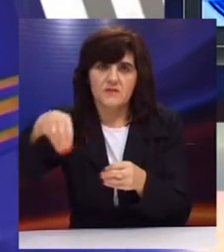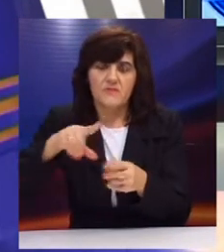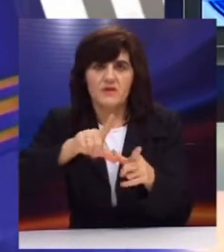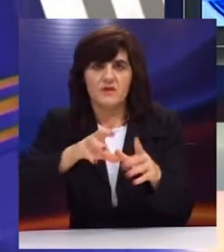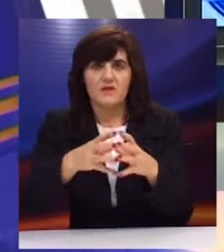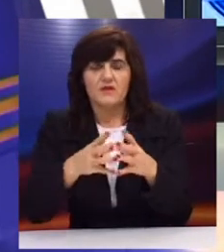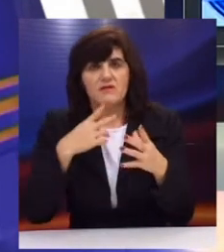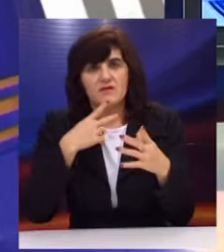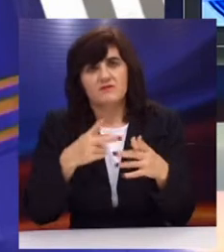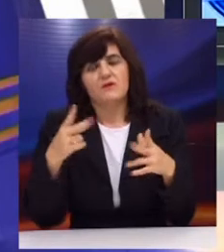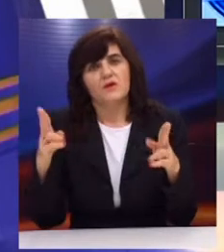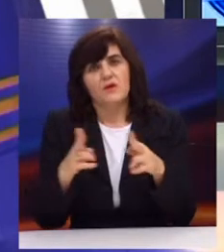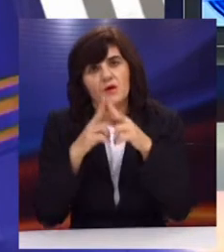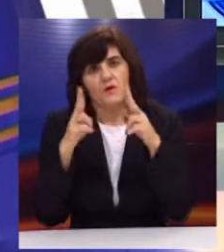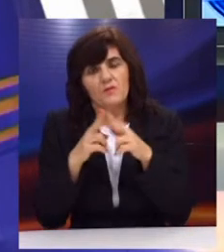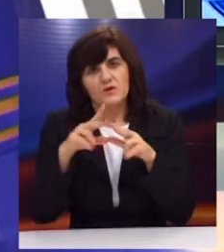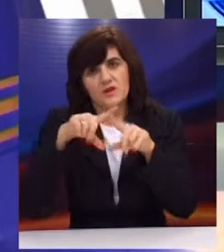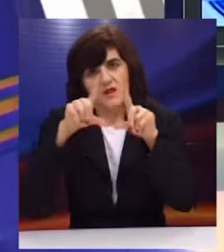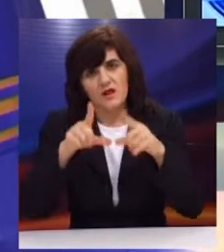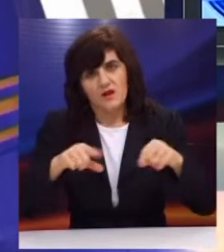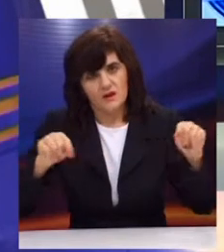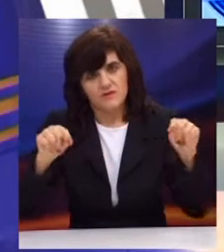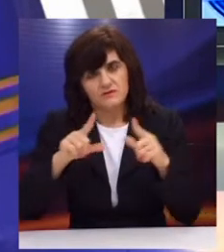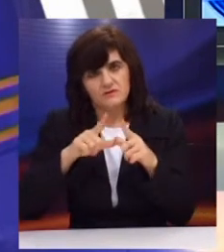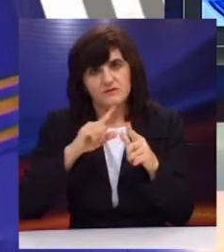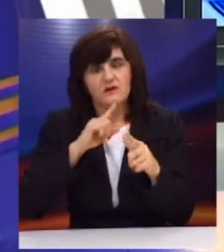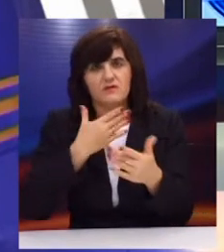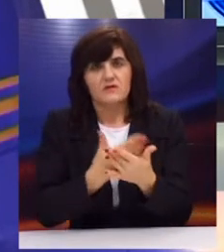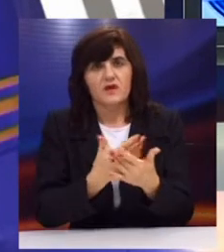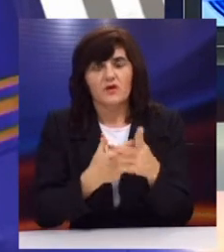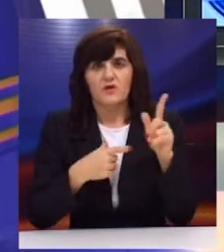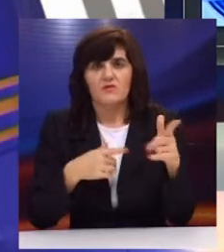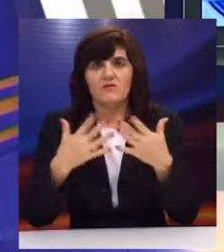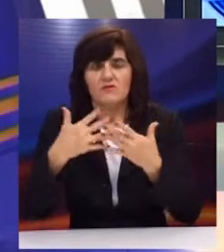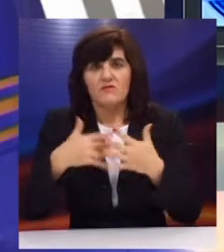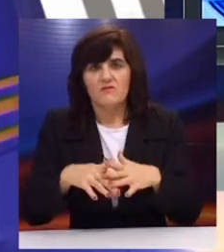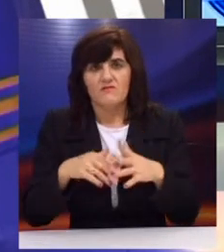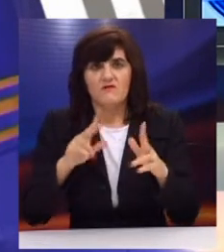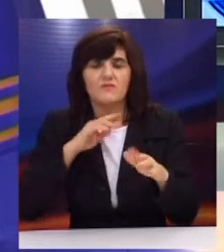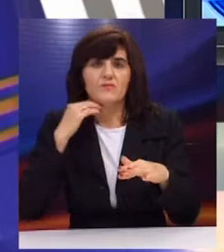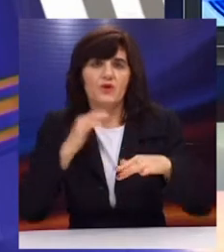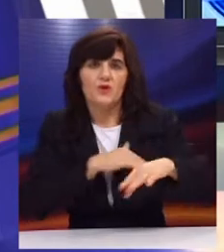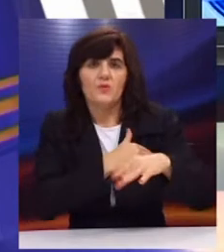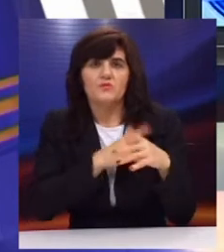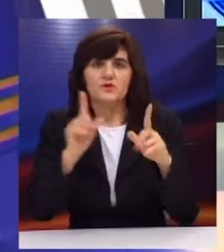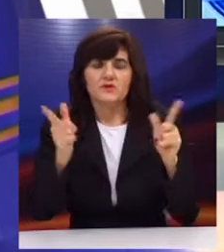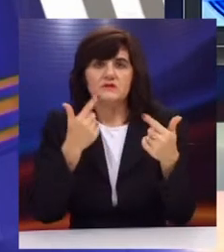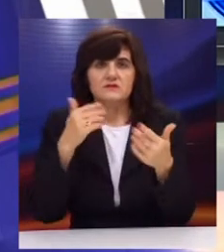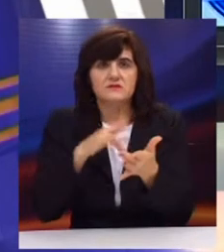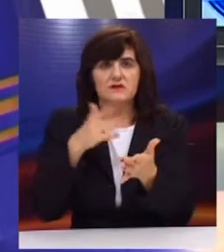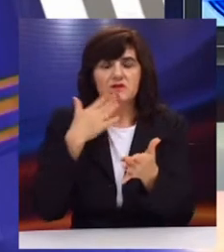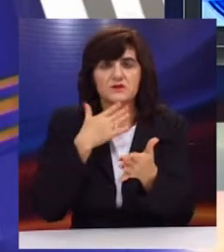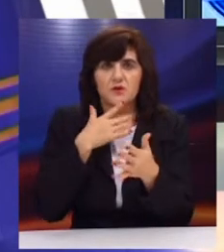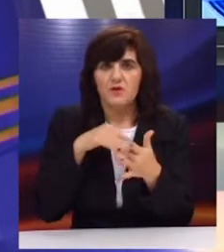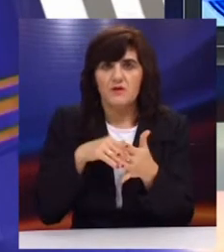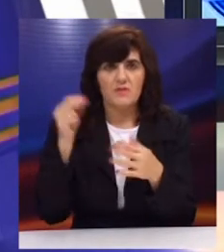je to prilika da se deca upoznaju sa lišćarima i četinarima. Goranski rasadnik do sada je ugostio mnogo učenika iz osnovnih i srednjih škola sa ciljem